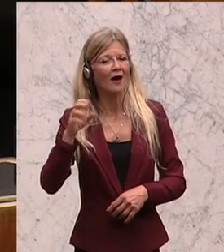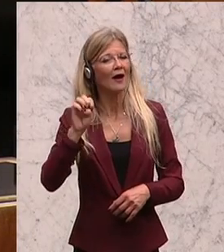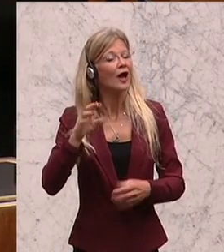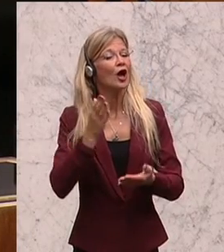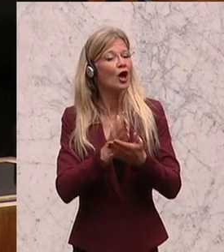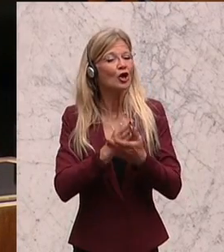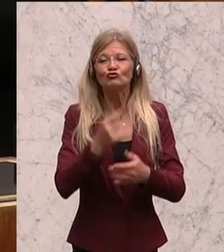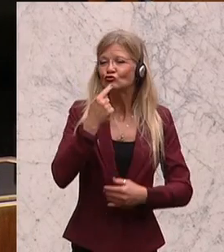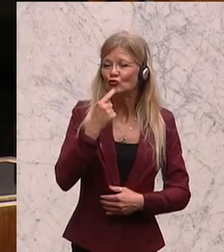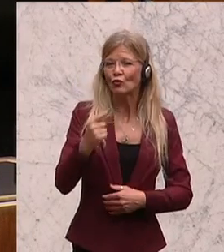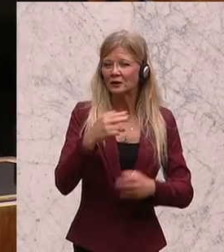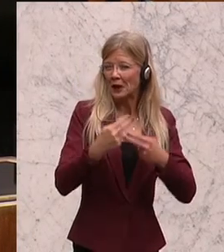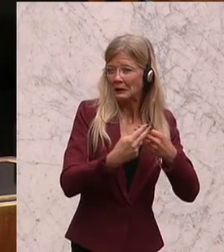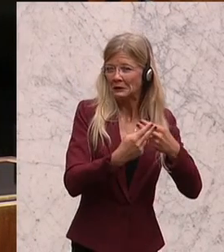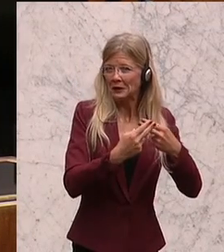zweites Mal, Herr Strache.